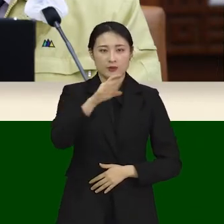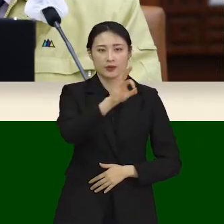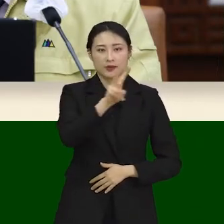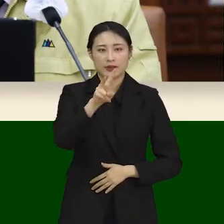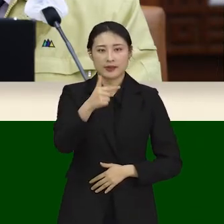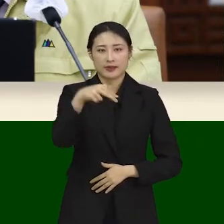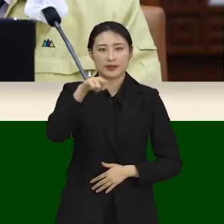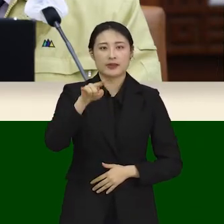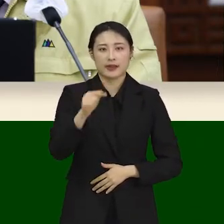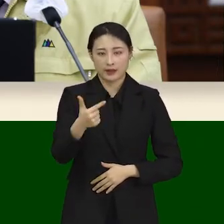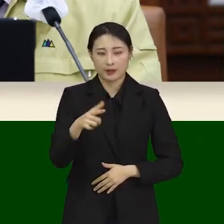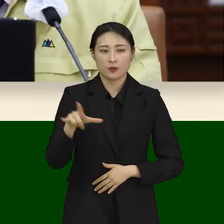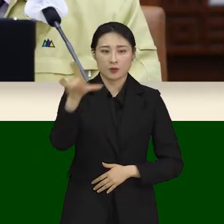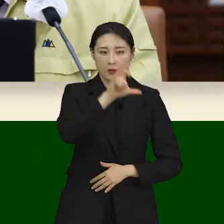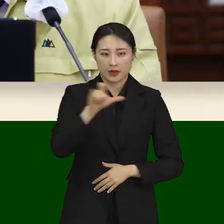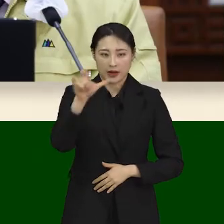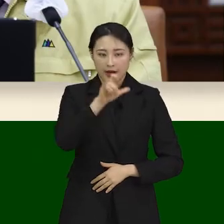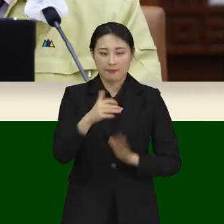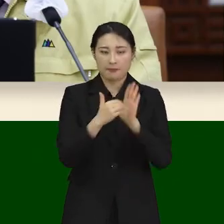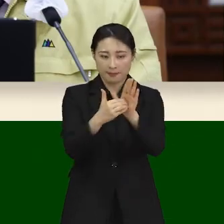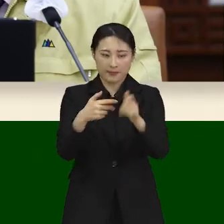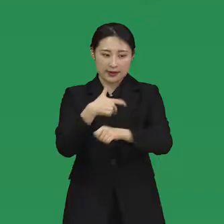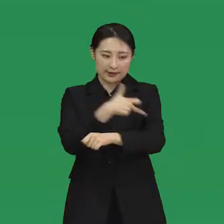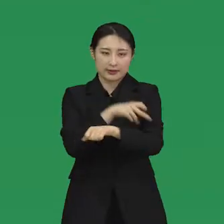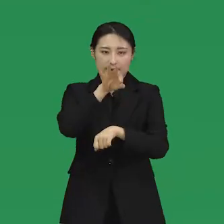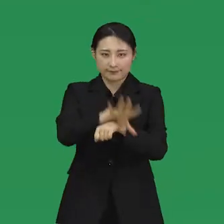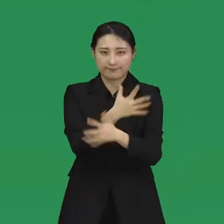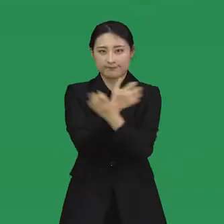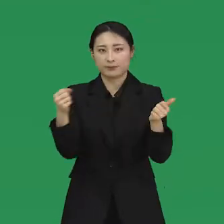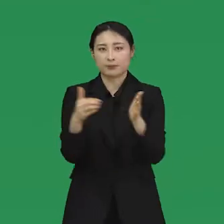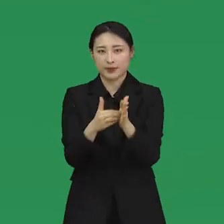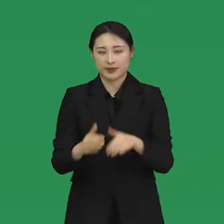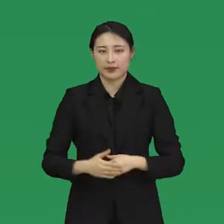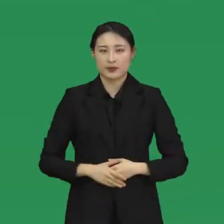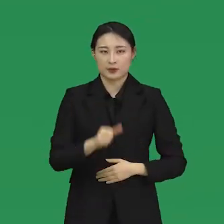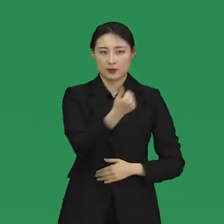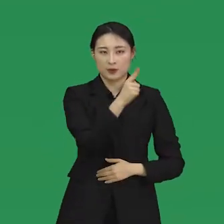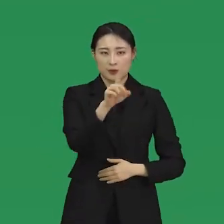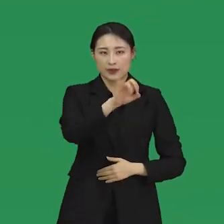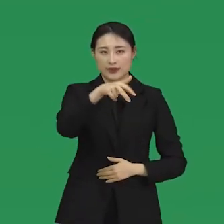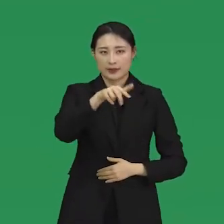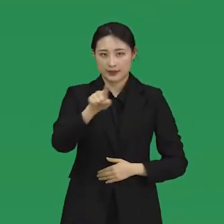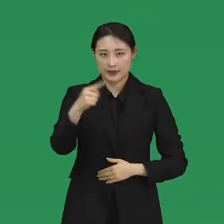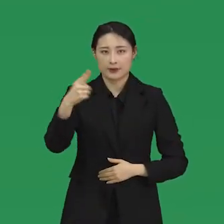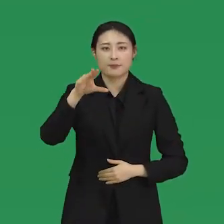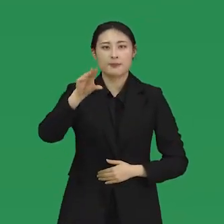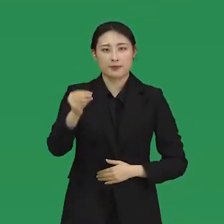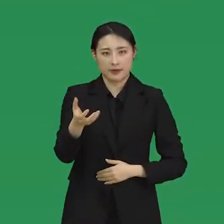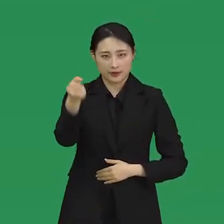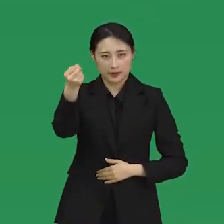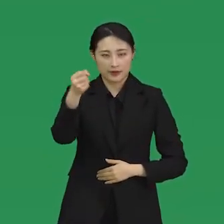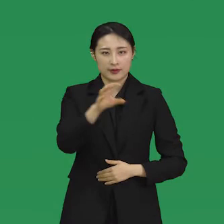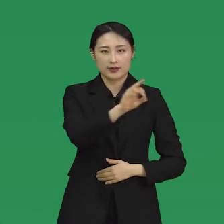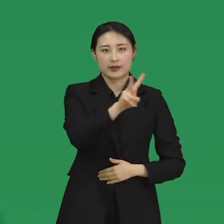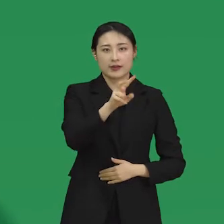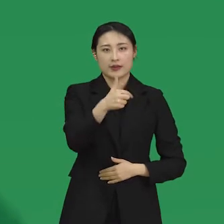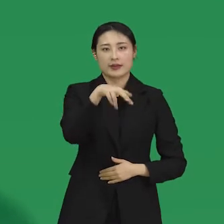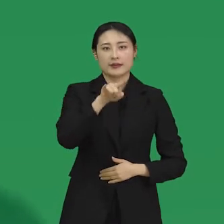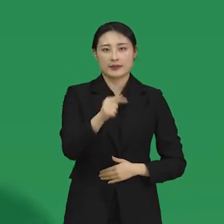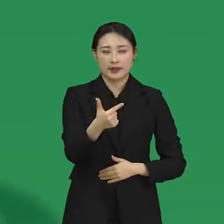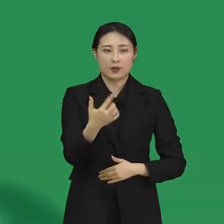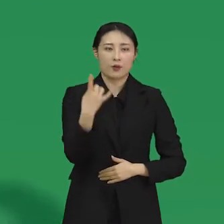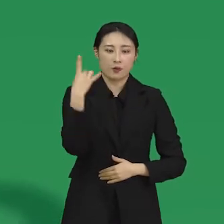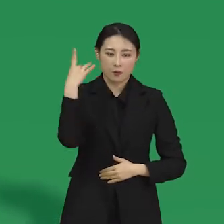구매 계약을 체결했다고 밝혔습니다. 화이자와는 1,000만 명분을, 얀센과는 당초